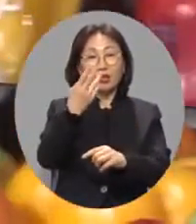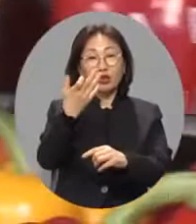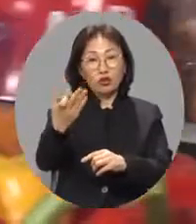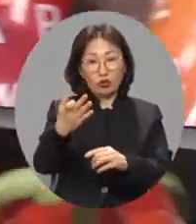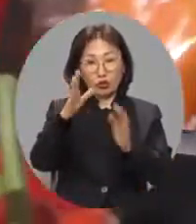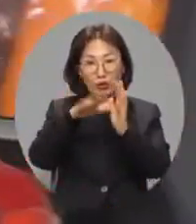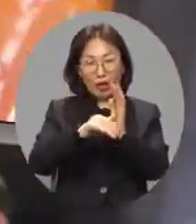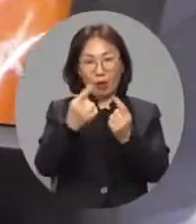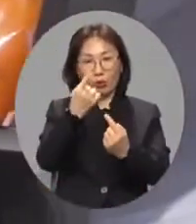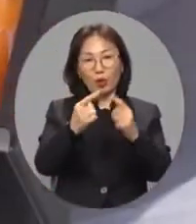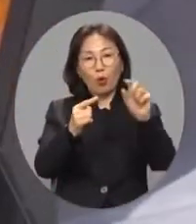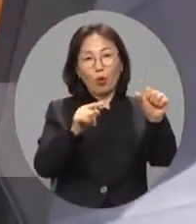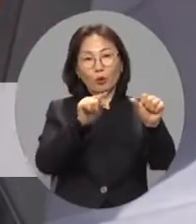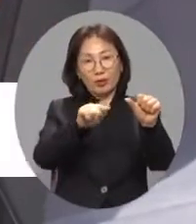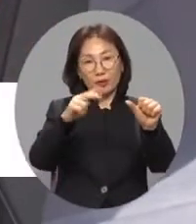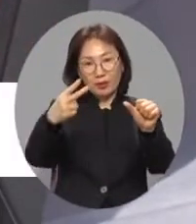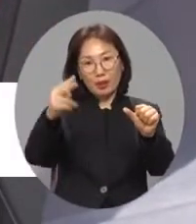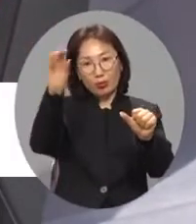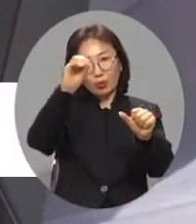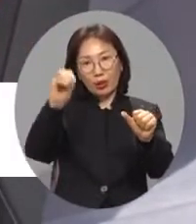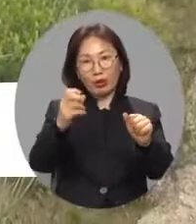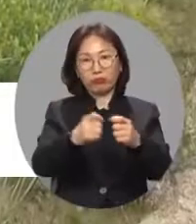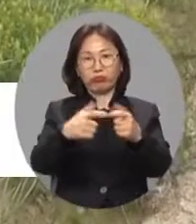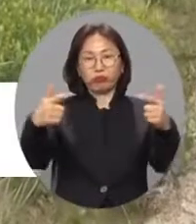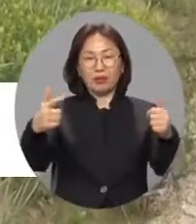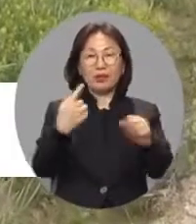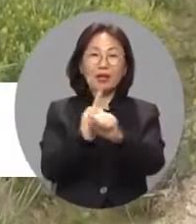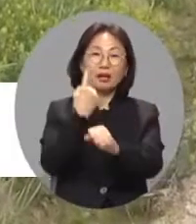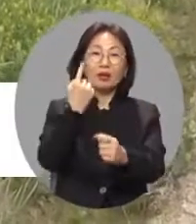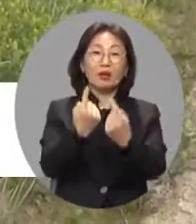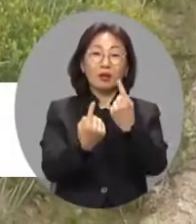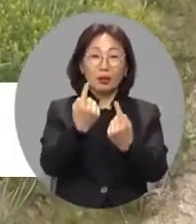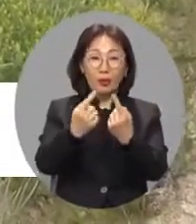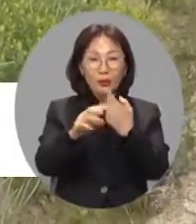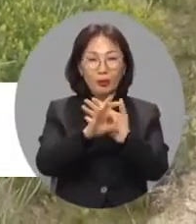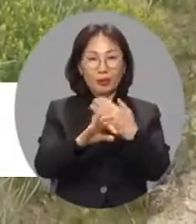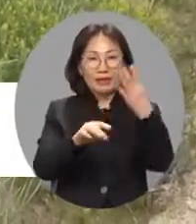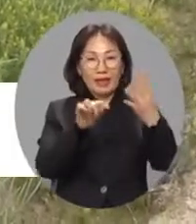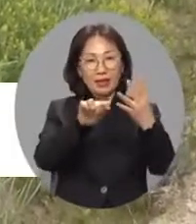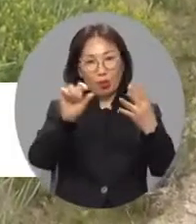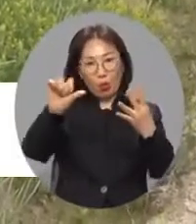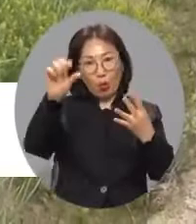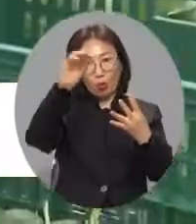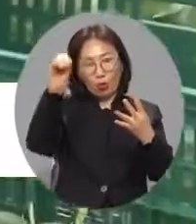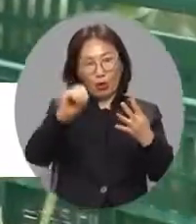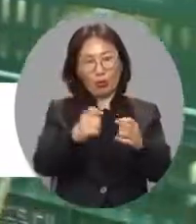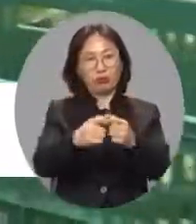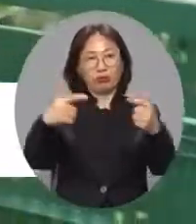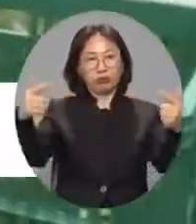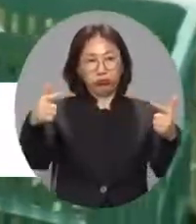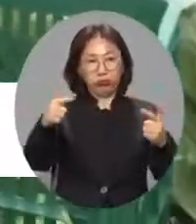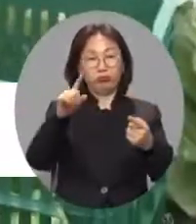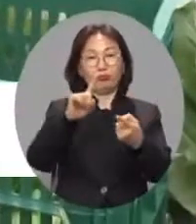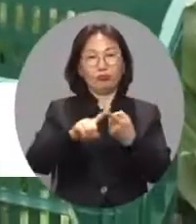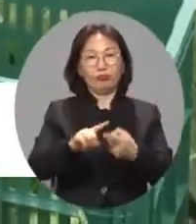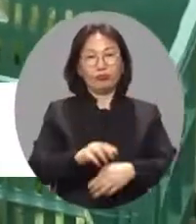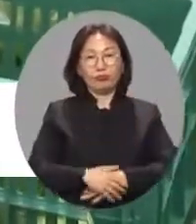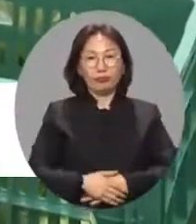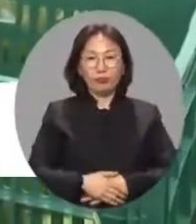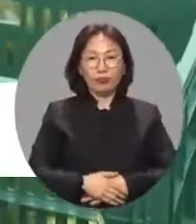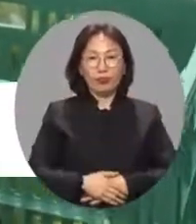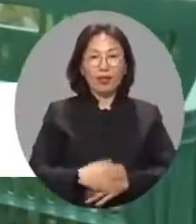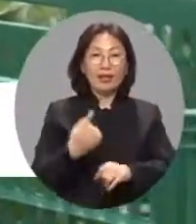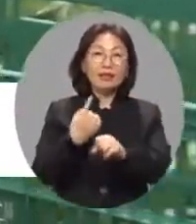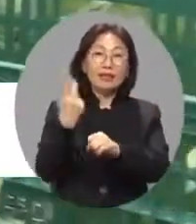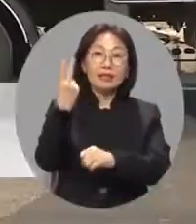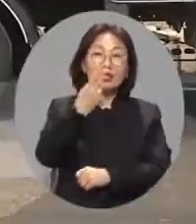수출액보다 5.2% 증가했는데 전년 대비 4.5% 증가한 전국 수출액을 상회하는 수준입니다.